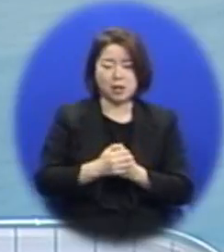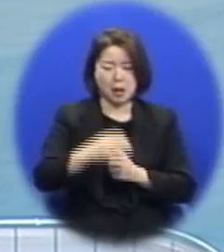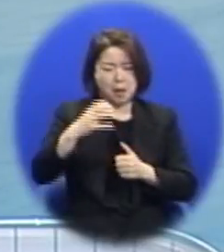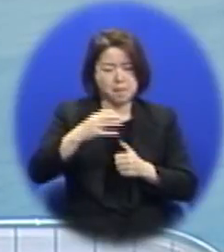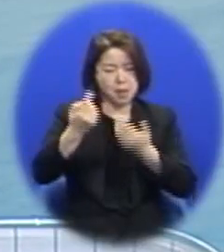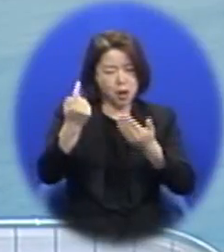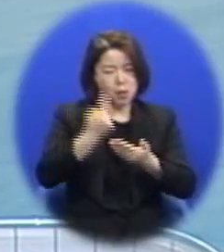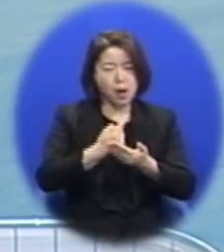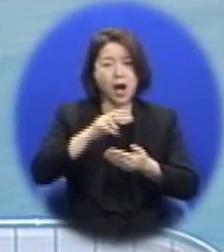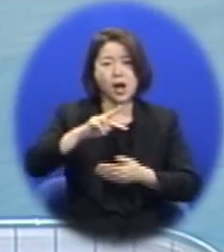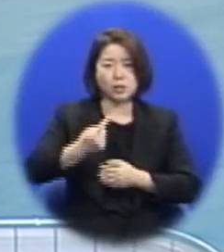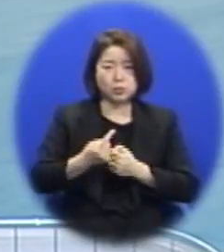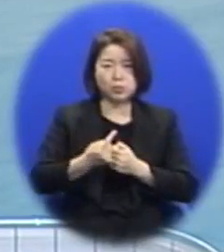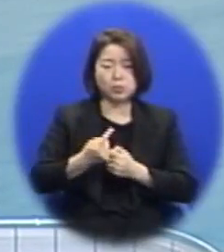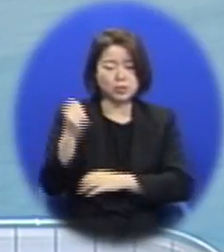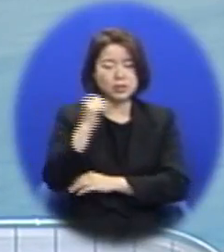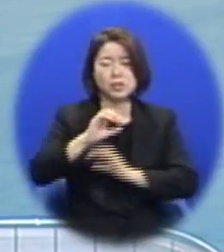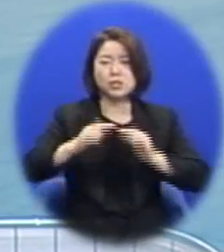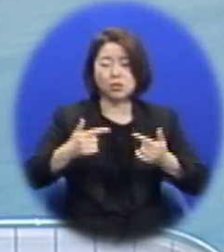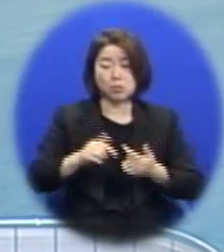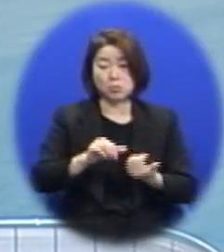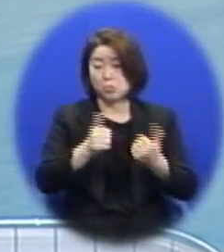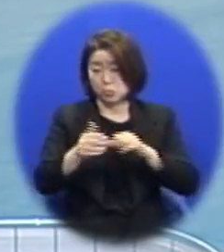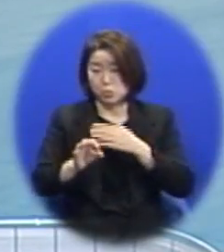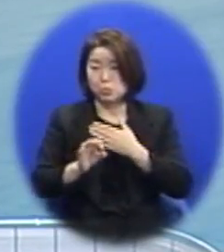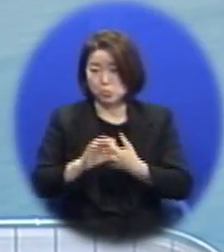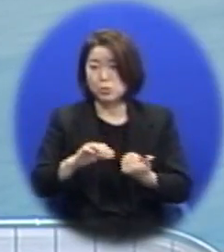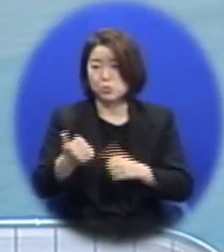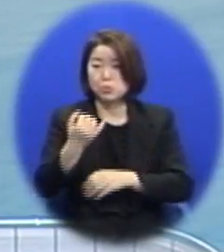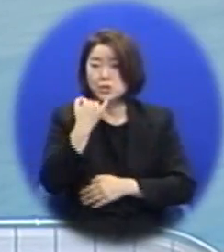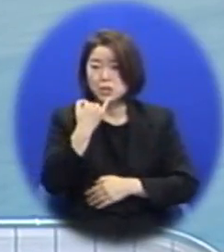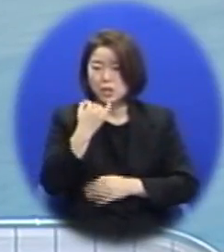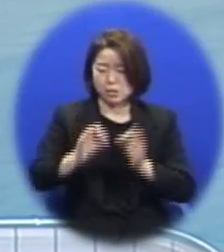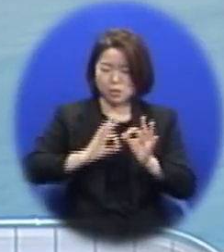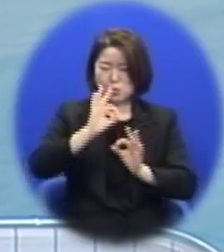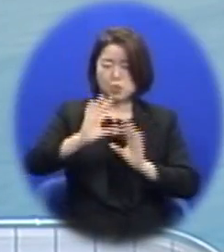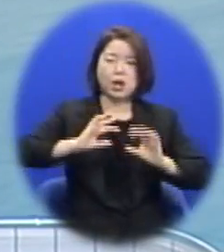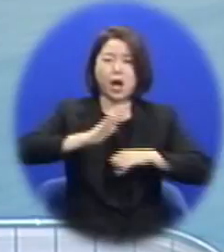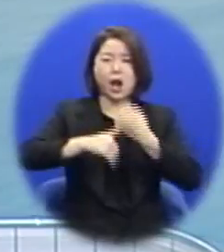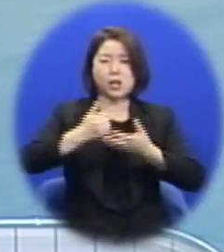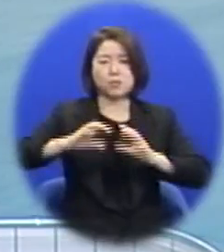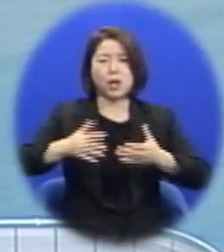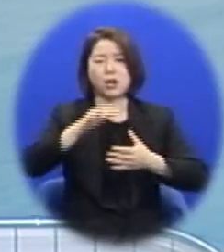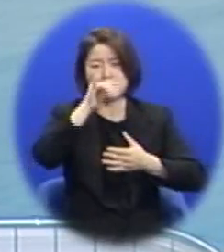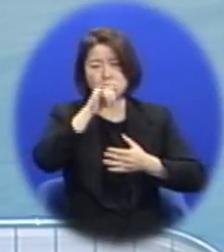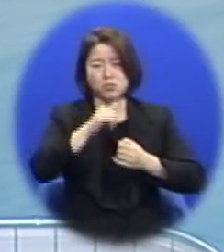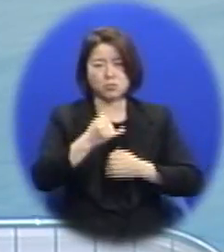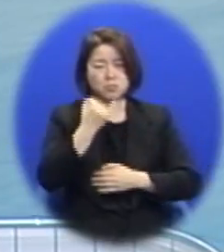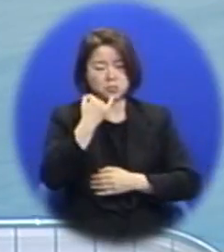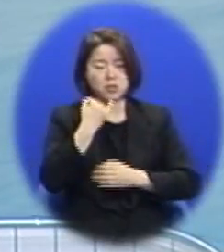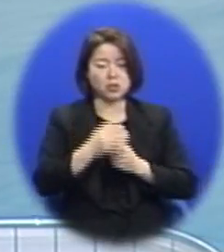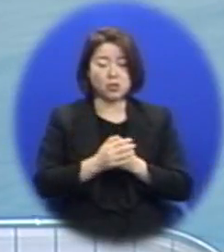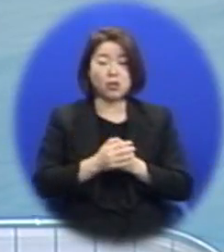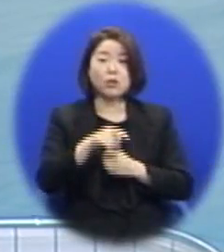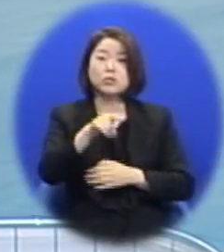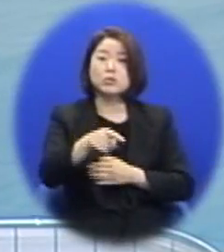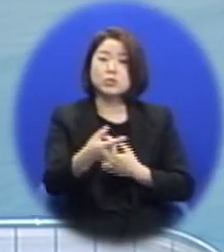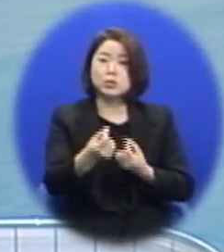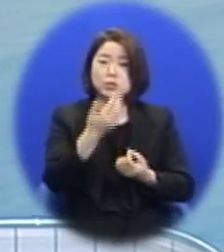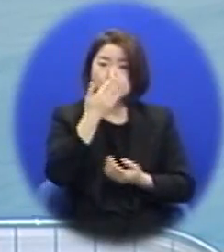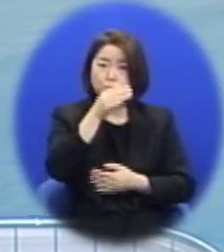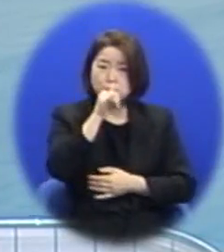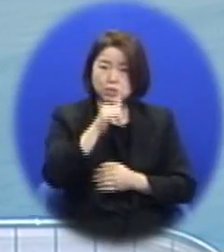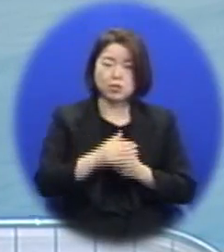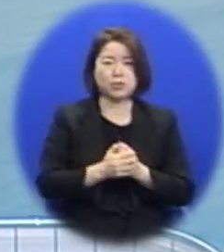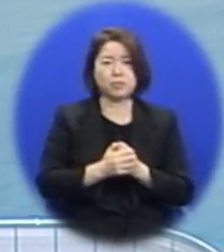않습니다. 아, 죽으면 죽지 뭐, 영원한 하나님 나라가 있는데, 그럴 수 있는 거예요.